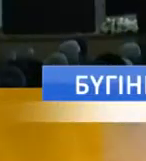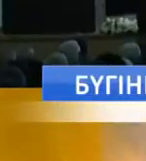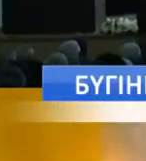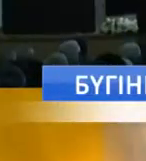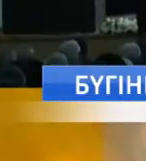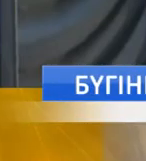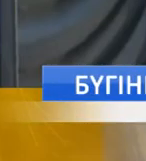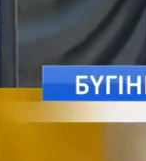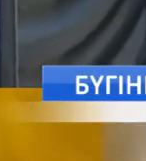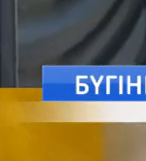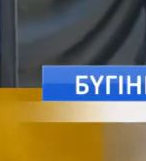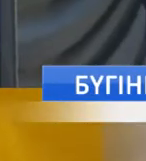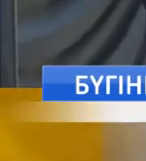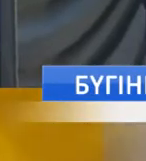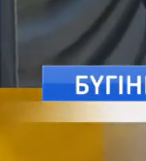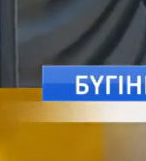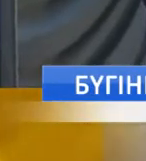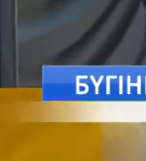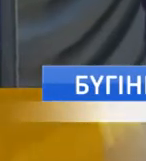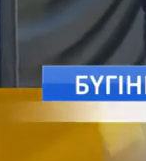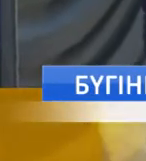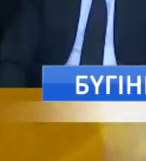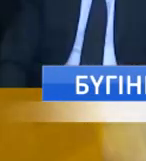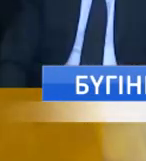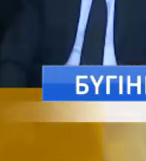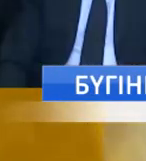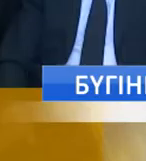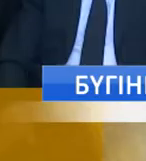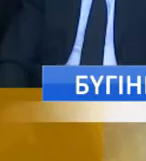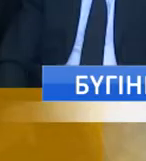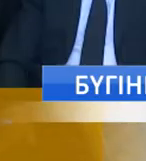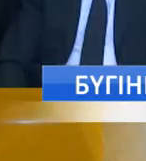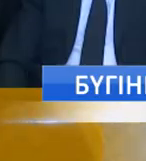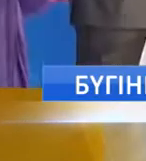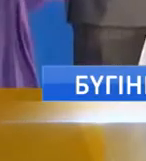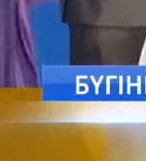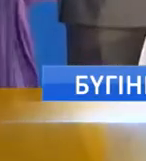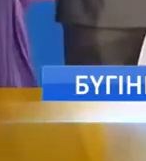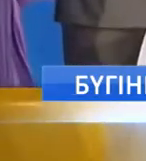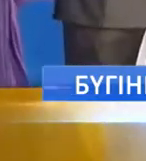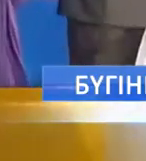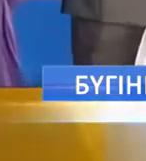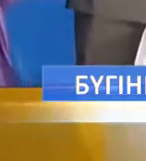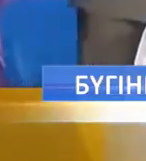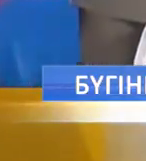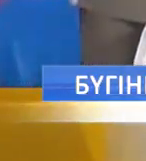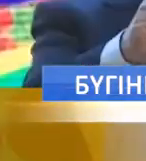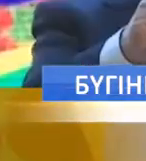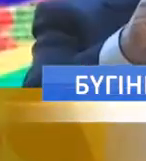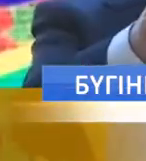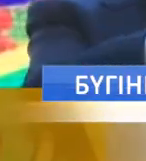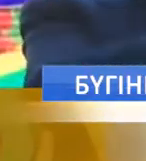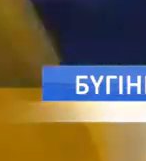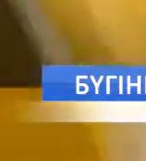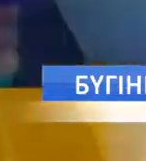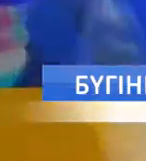Жамбыл ауданының құрылғанына 90 жыл. Мерейтойға орай ұзынағашта салтанатты жиын өтіп, ағала ордам қонған жұрт атты кітаптың тұсауы